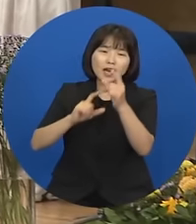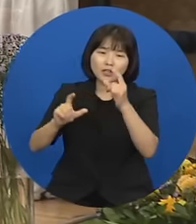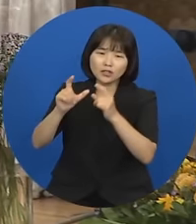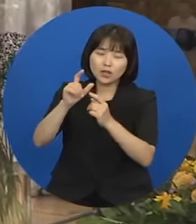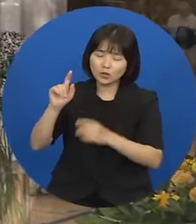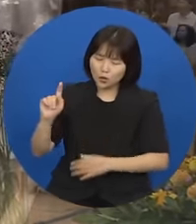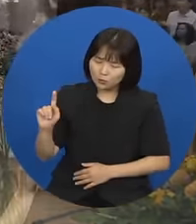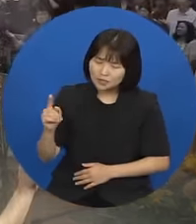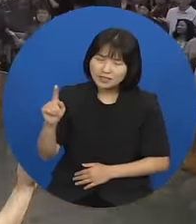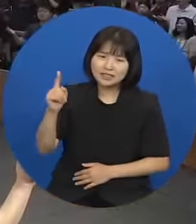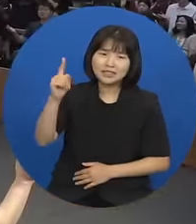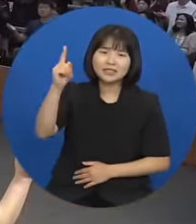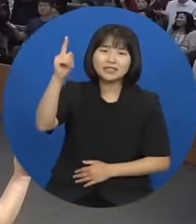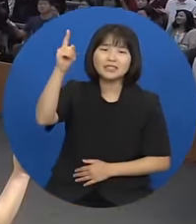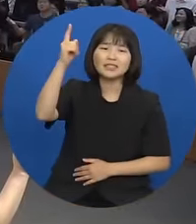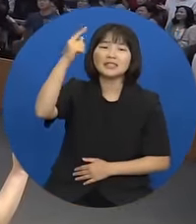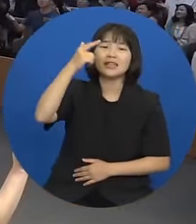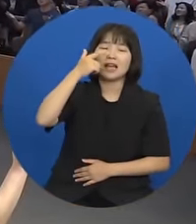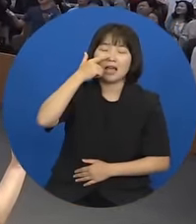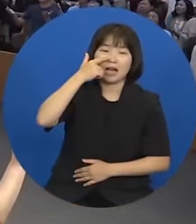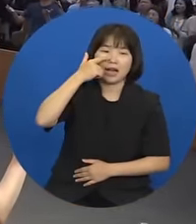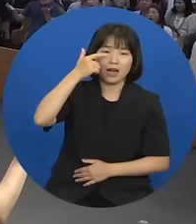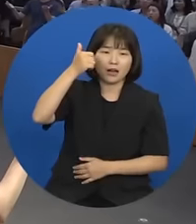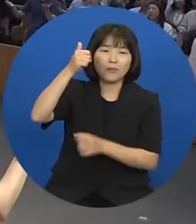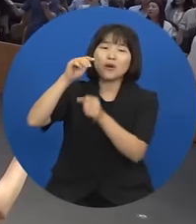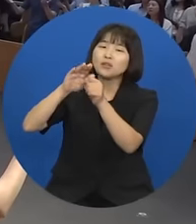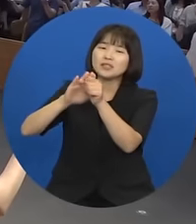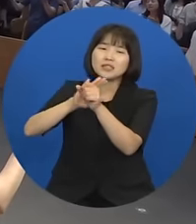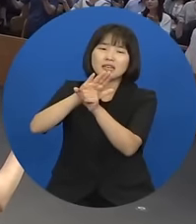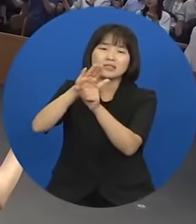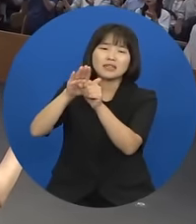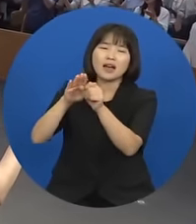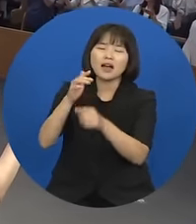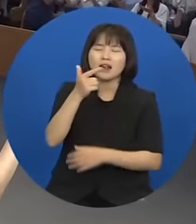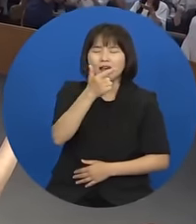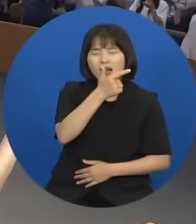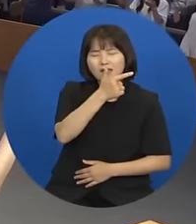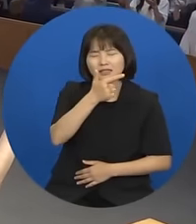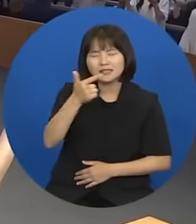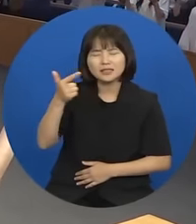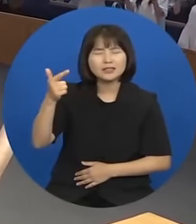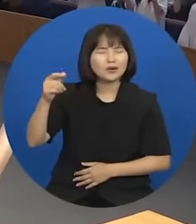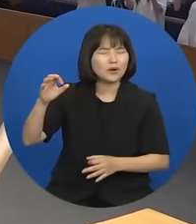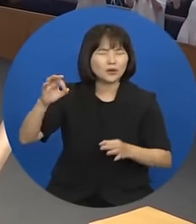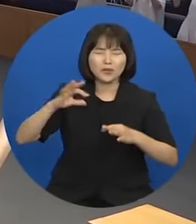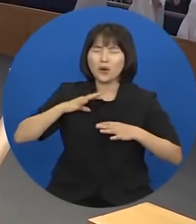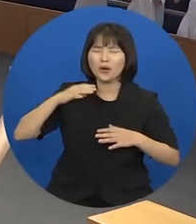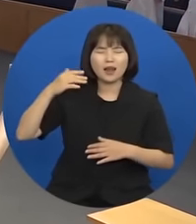하늘보다도 더 높으신 아버지의 사랑 그